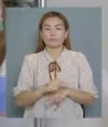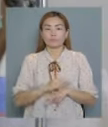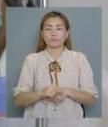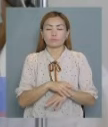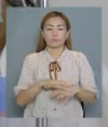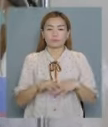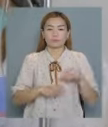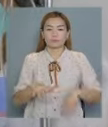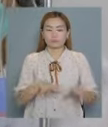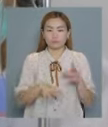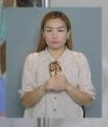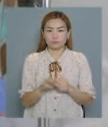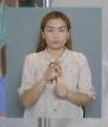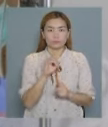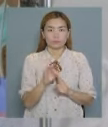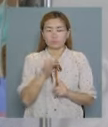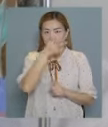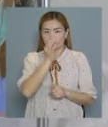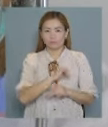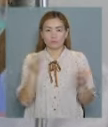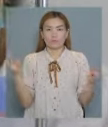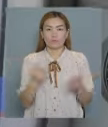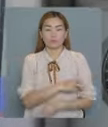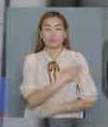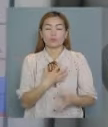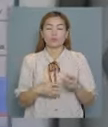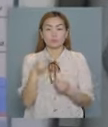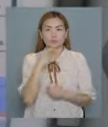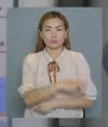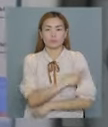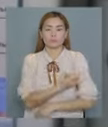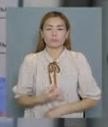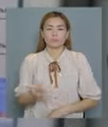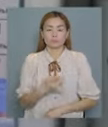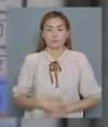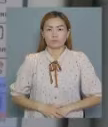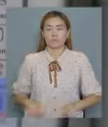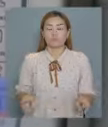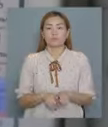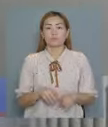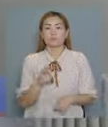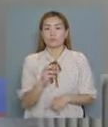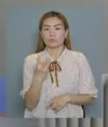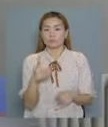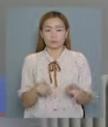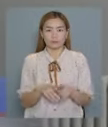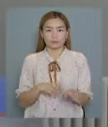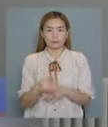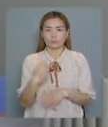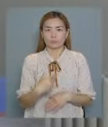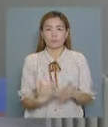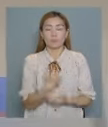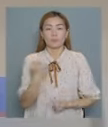местных специалистов. Цель – повышение квалификации местных врачей и качества медицины региона. Также служба скорой помощи пополнилась 20